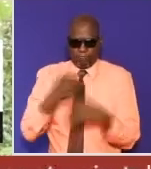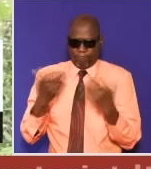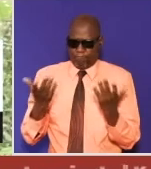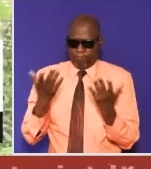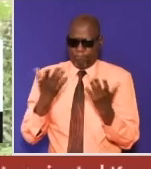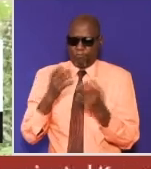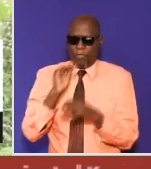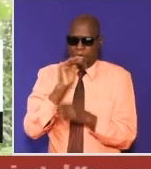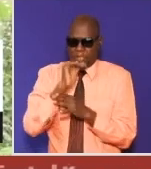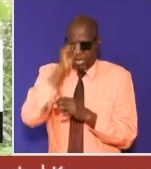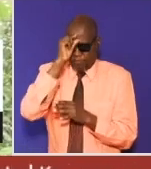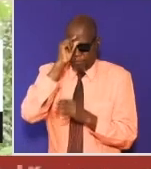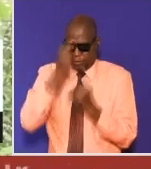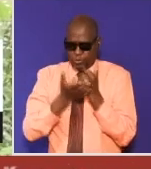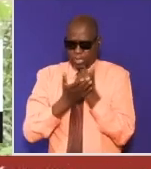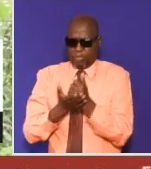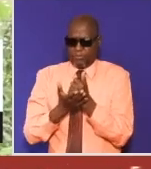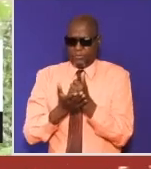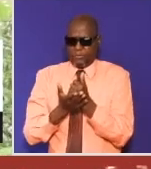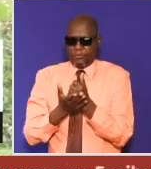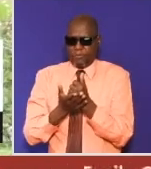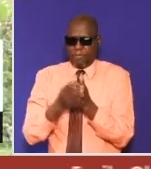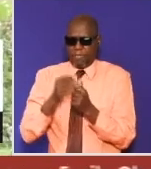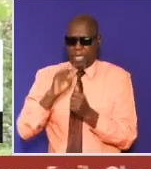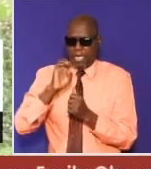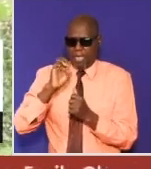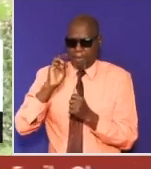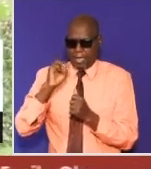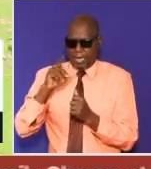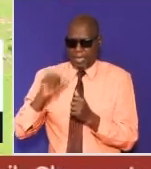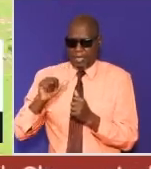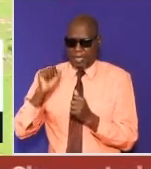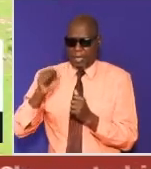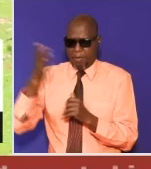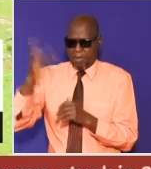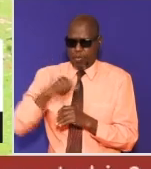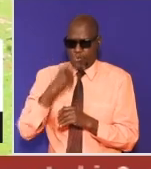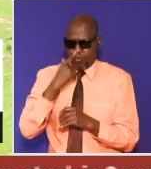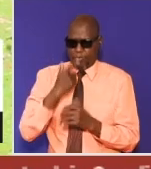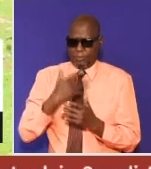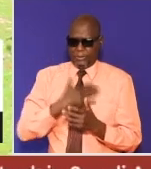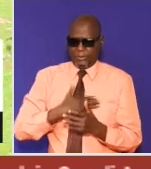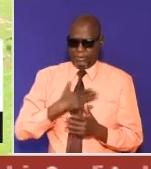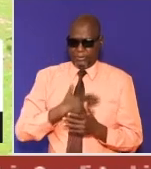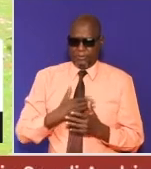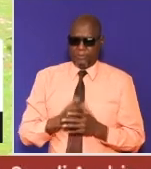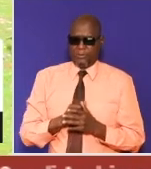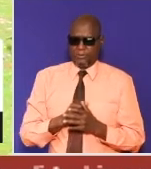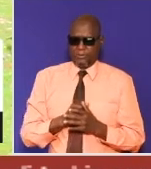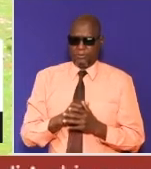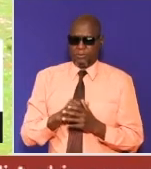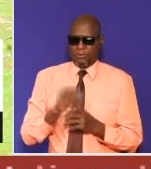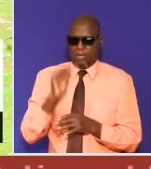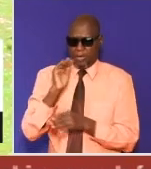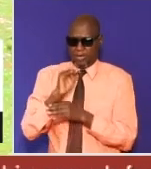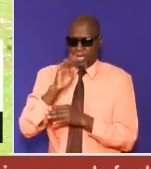kuingilia kati isaidie ili Emily aweze kurudi nyumbani. So please, naomba Emily aweze